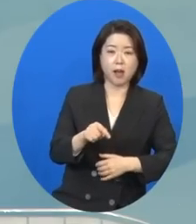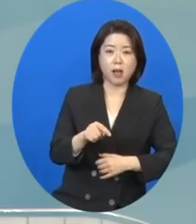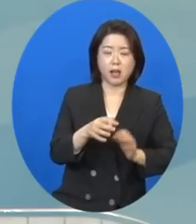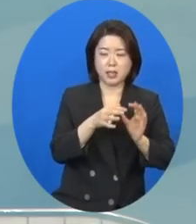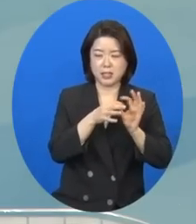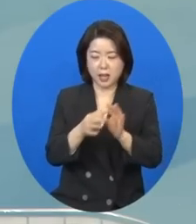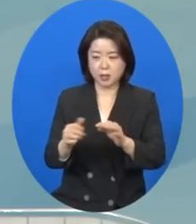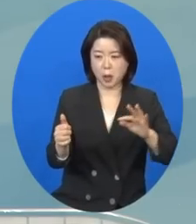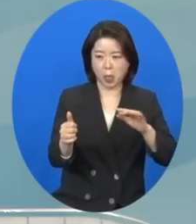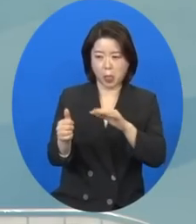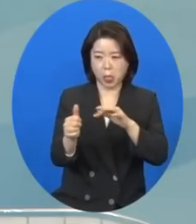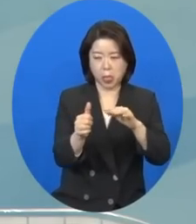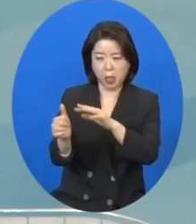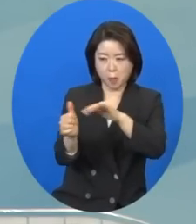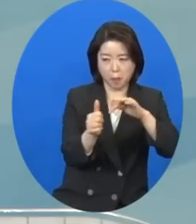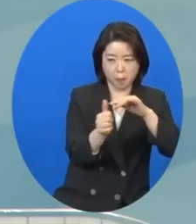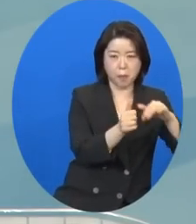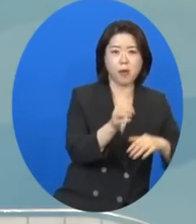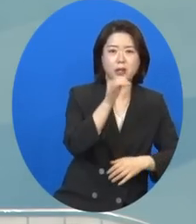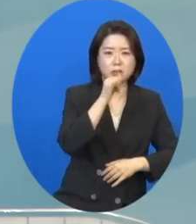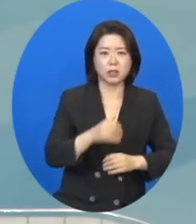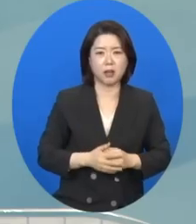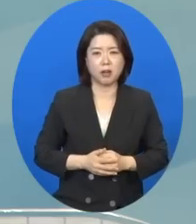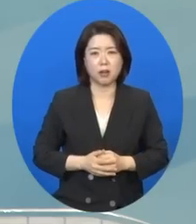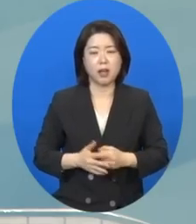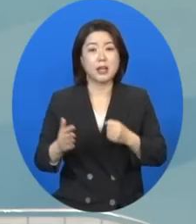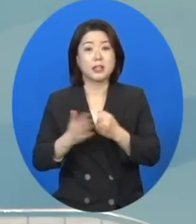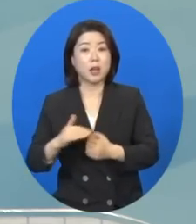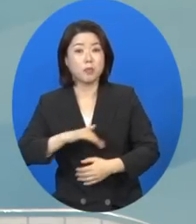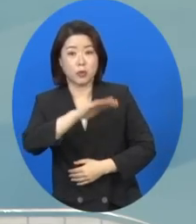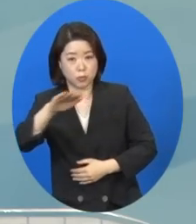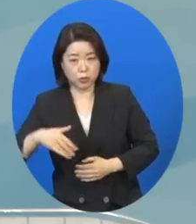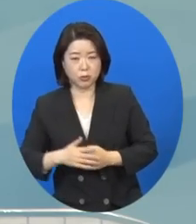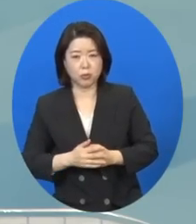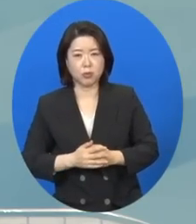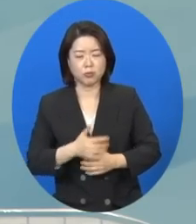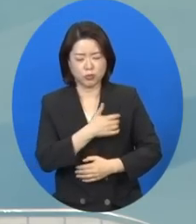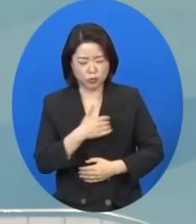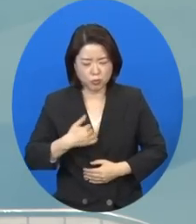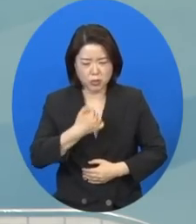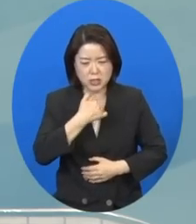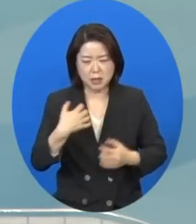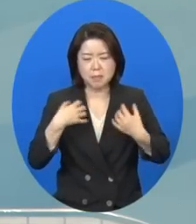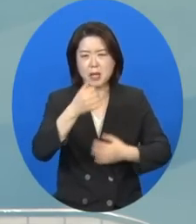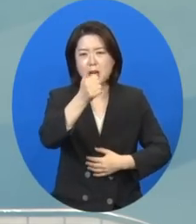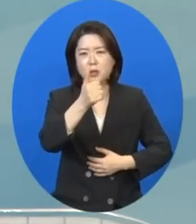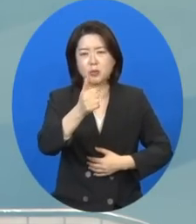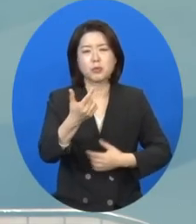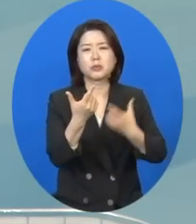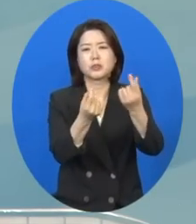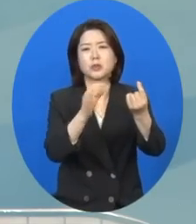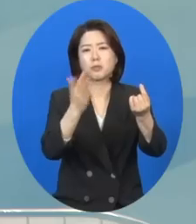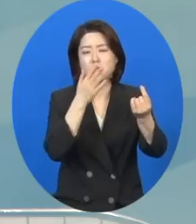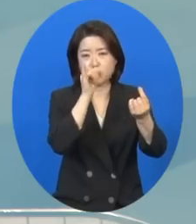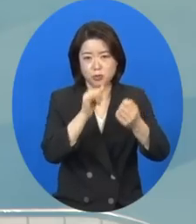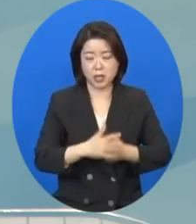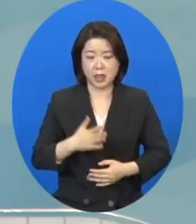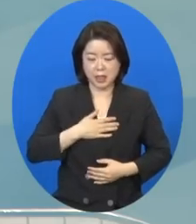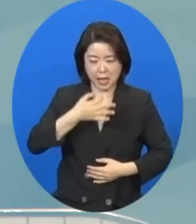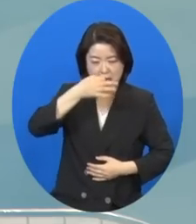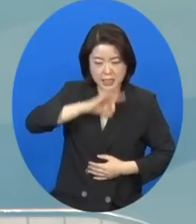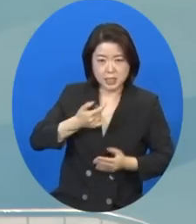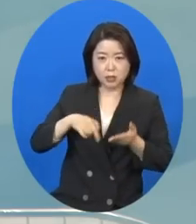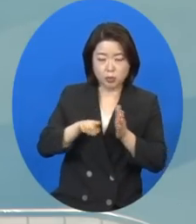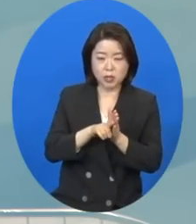계속 다가온다는 것입니다 그래서 우리도 얼마든지 빌라도가 될 수 있어요 우리도 얼마든지 우리의 이익을 위해서